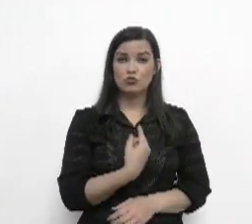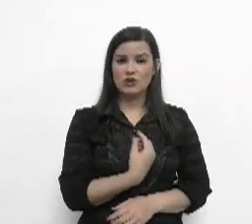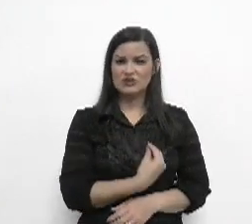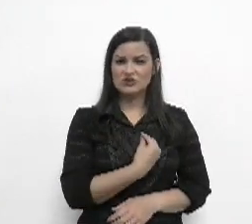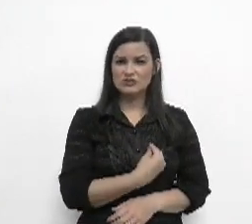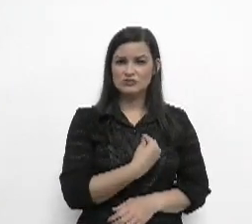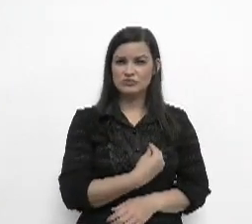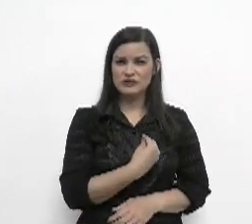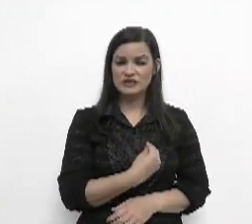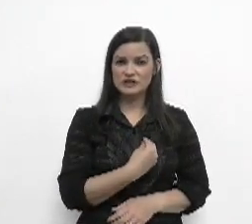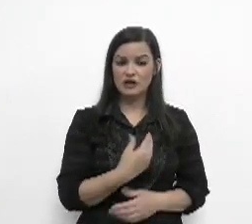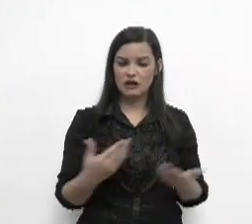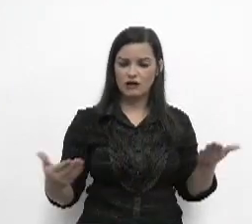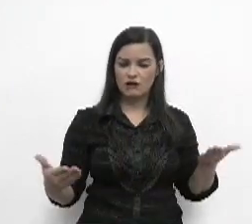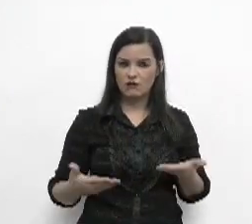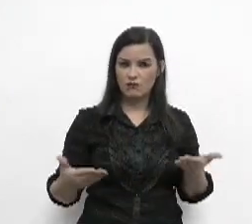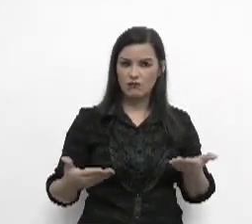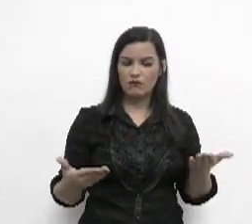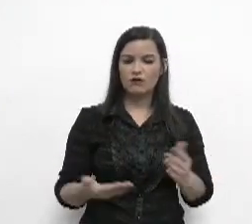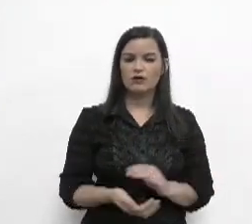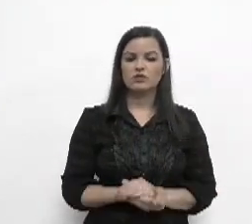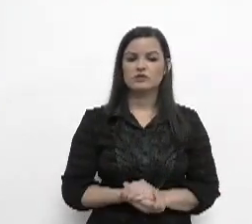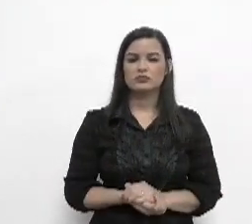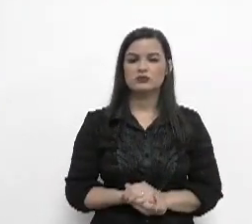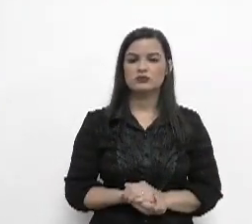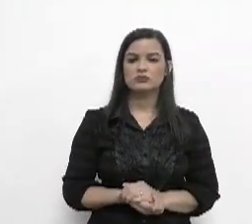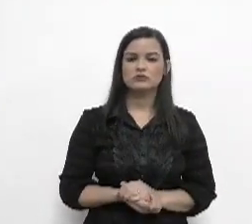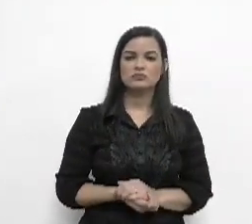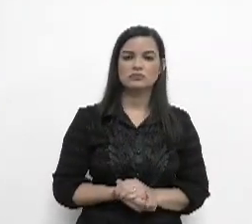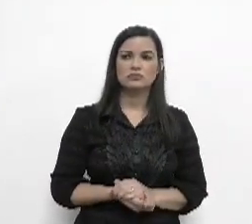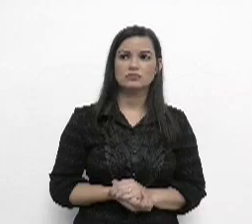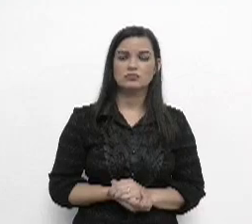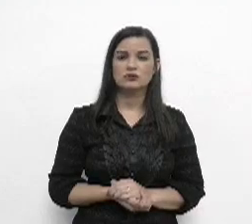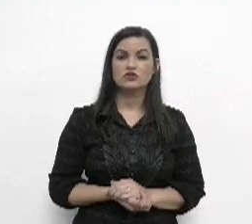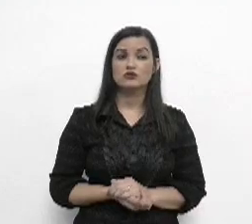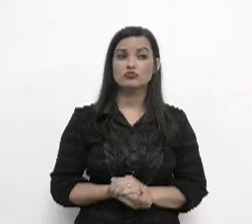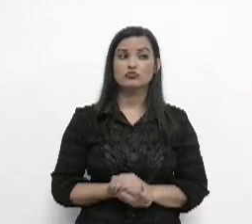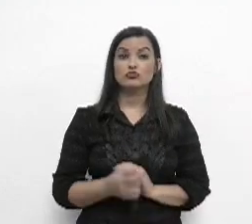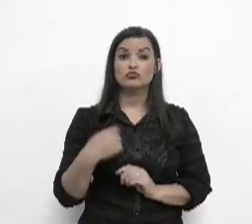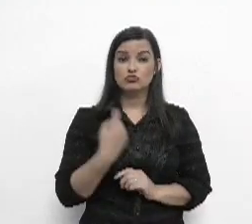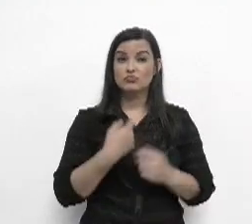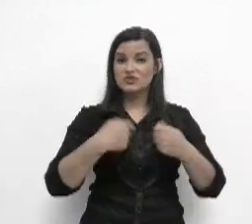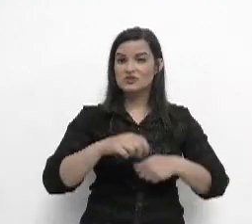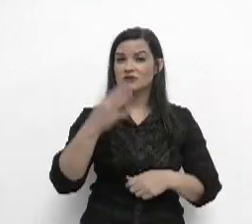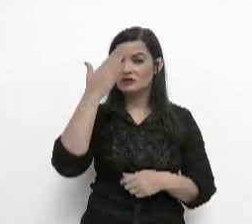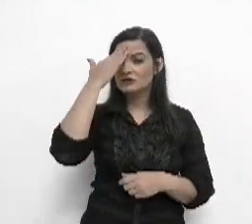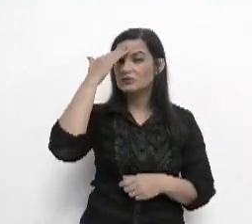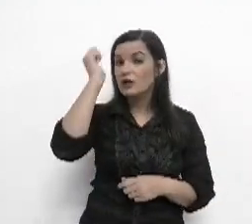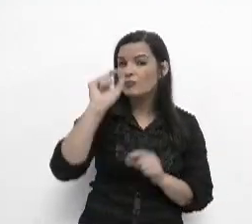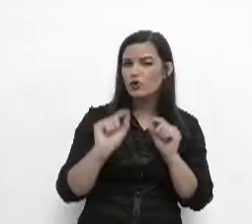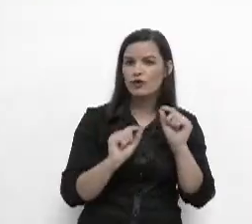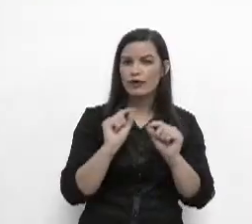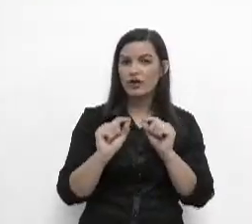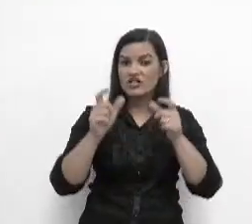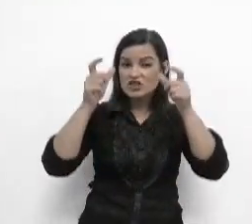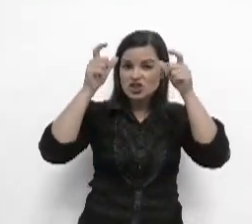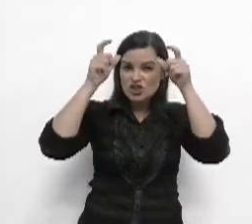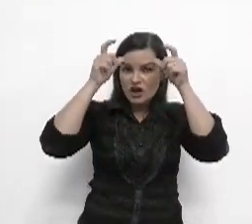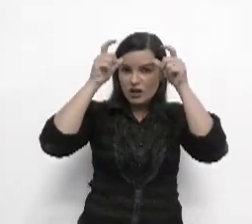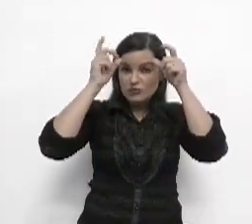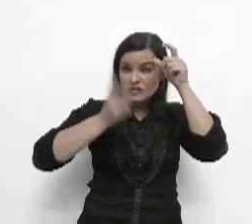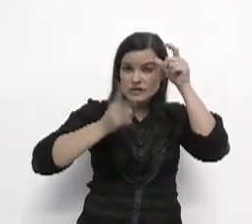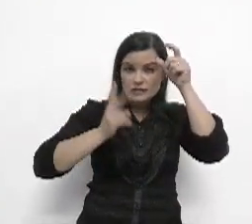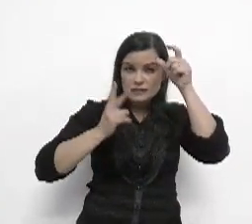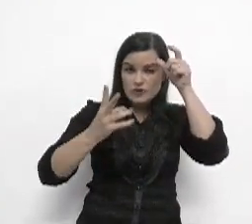hoje, devemos lembrar disso. 사탄의 방해입니다. Que o Satanás está a todo momento tentando nos 마귀는 atrapalhar. 우리로 하여금